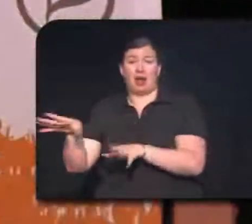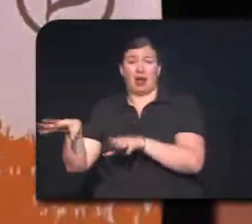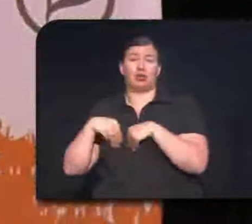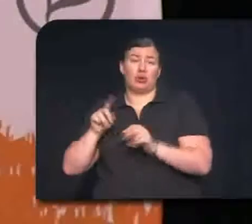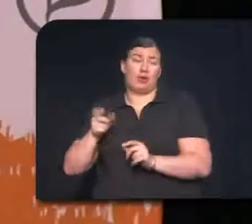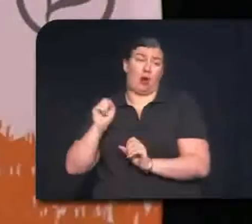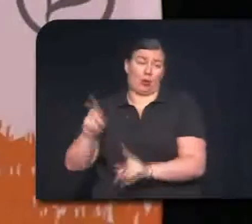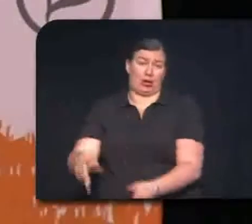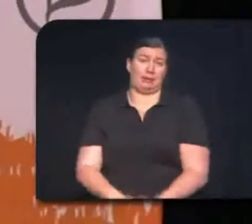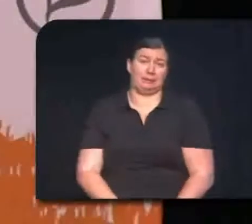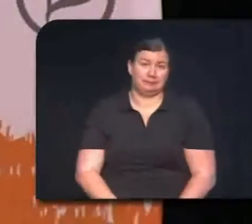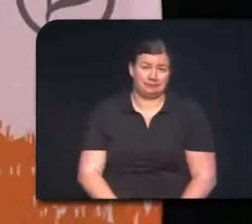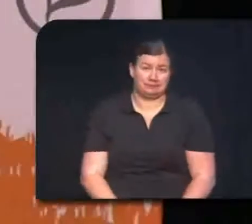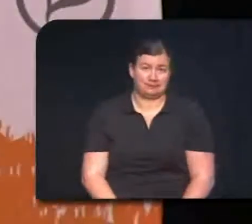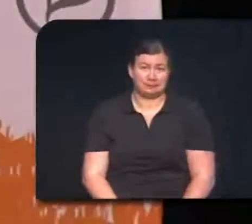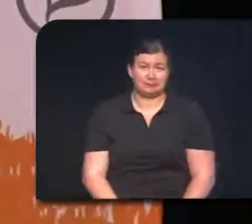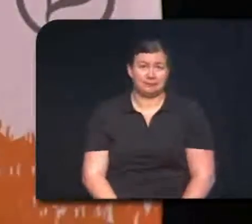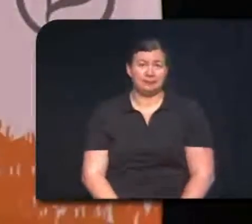danke